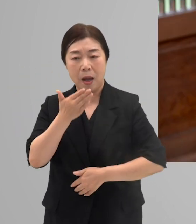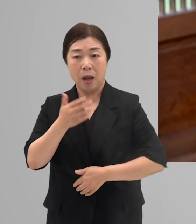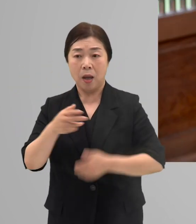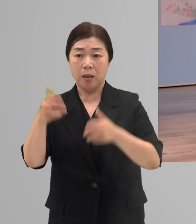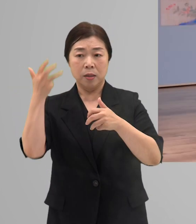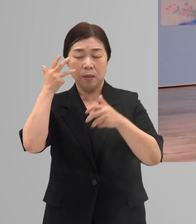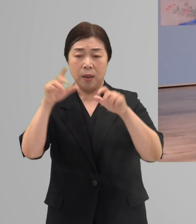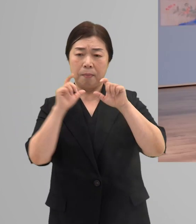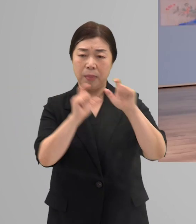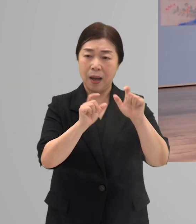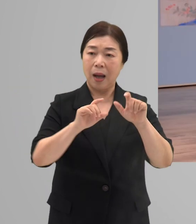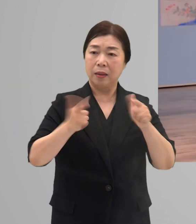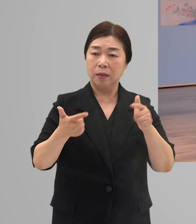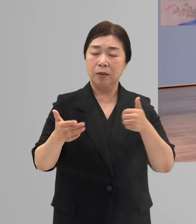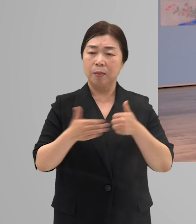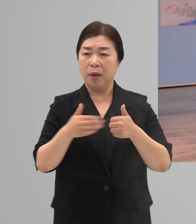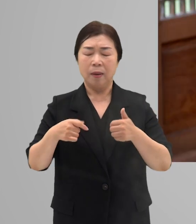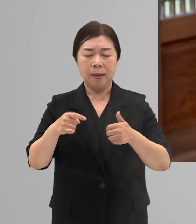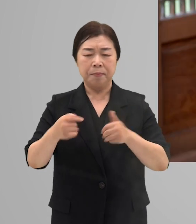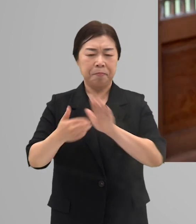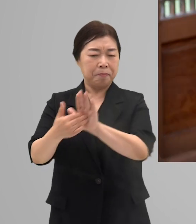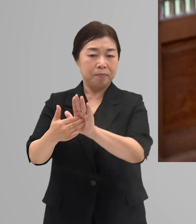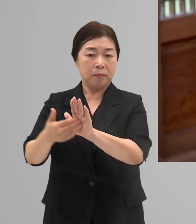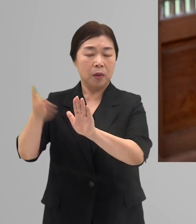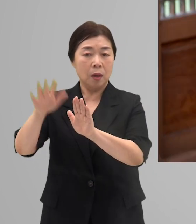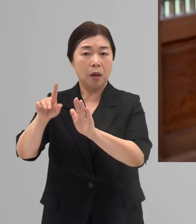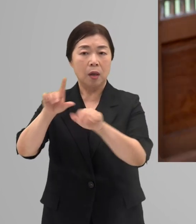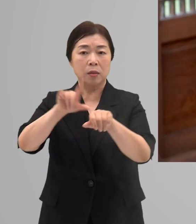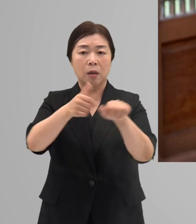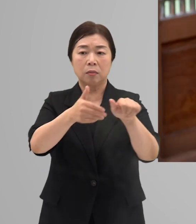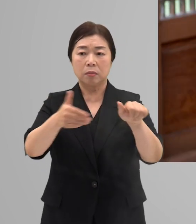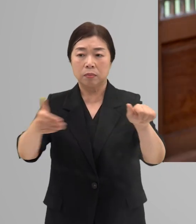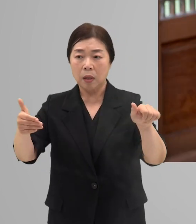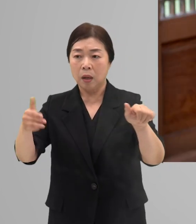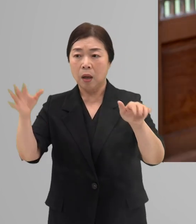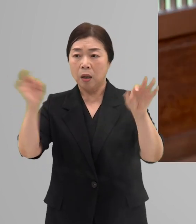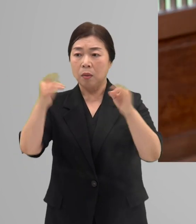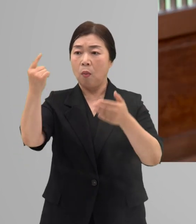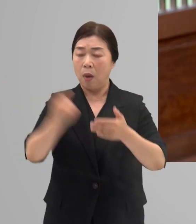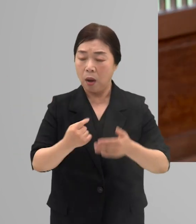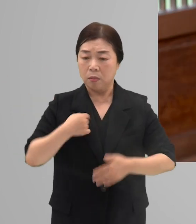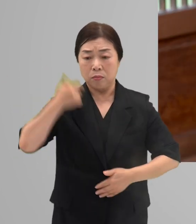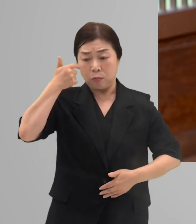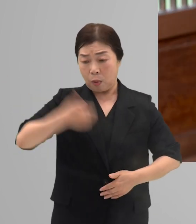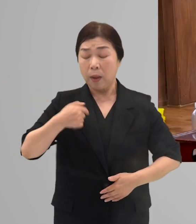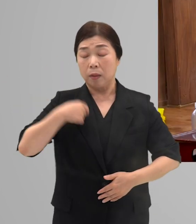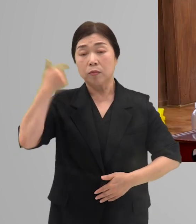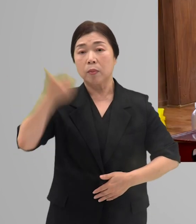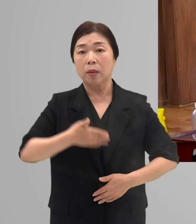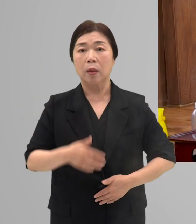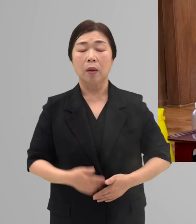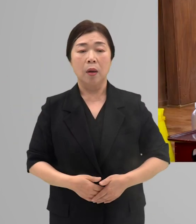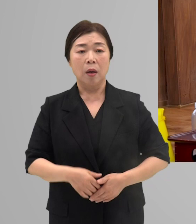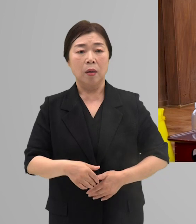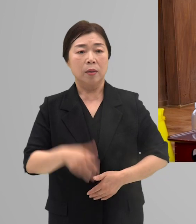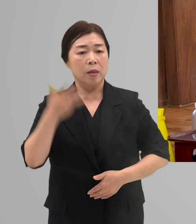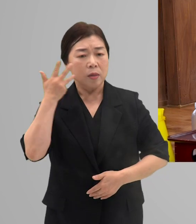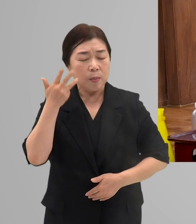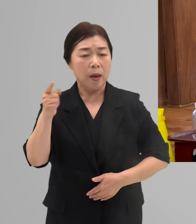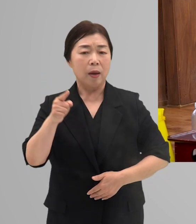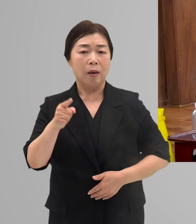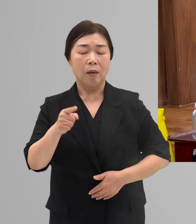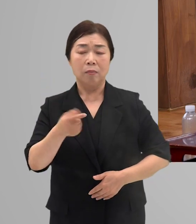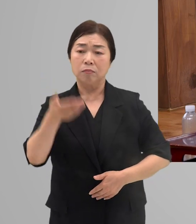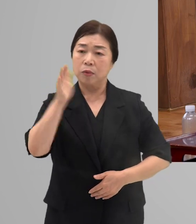건 아니야. 문을 많이 걸어 잠그셨어요. 얼마 지나지 않아서 다시 저를 찾아왔어요. 그때 하셨던 말씀이 이렇게